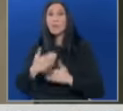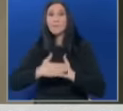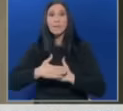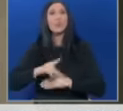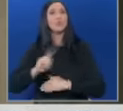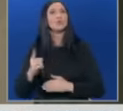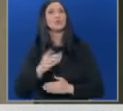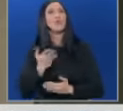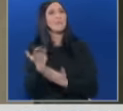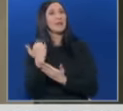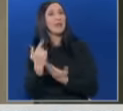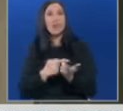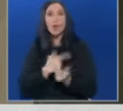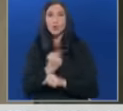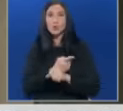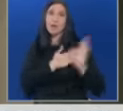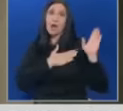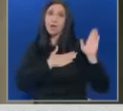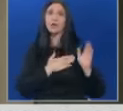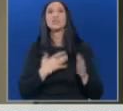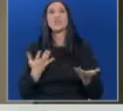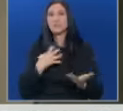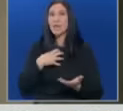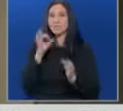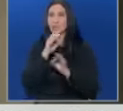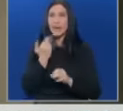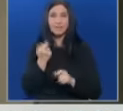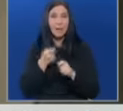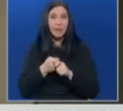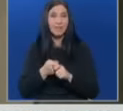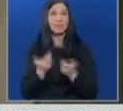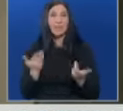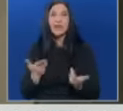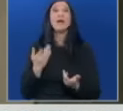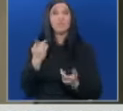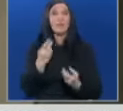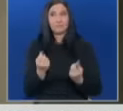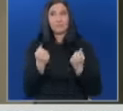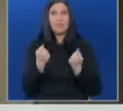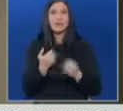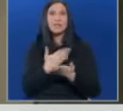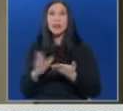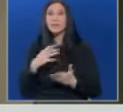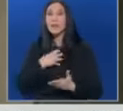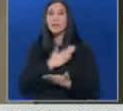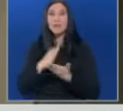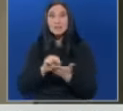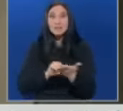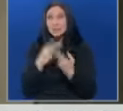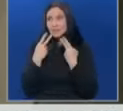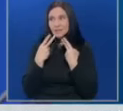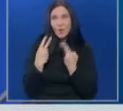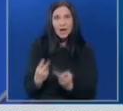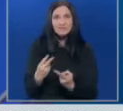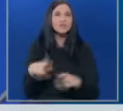допреди няколко часа се кълняха, че с ГЕРБ нищо няма да направят и те съществуват за намакнат ГЕРБ. И в крайна сметка се оказа, че властта е нещо, което ги спиява